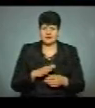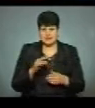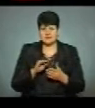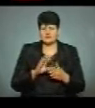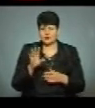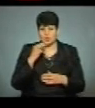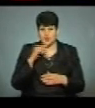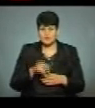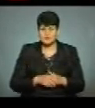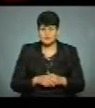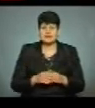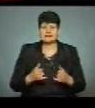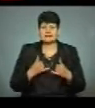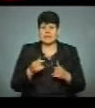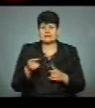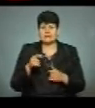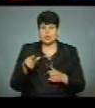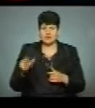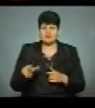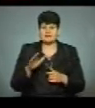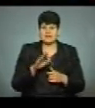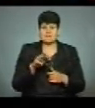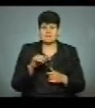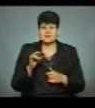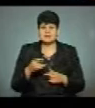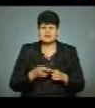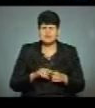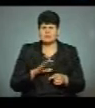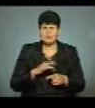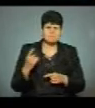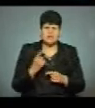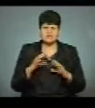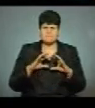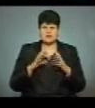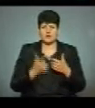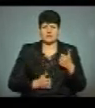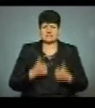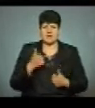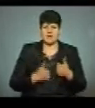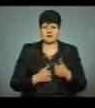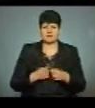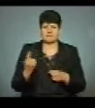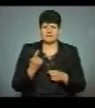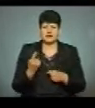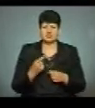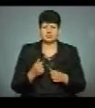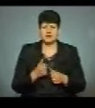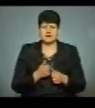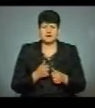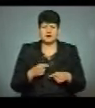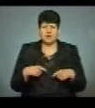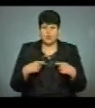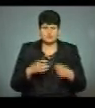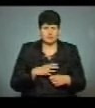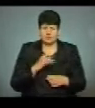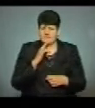найкращого. Для тернополянина Віталія Манзина це були перші міжнародні змагання. Перша гонка була дуже емоціями, дуже важко